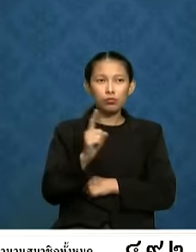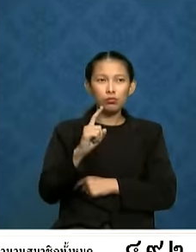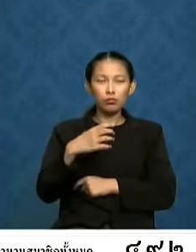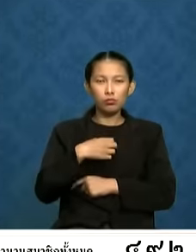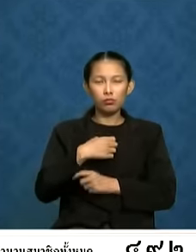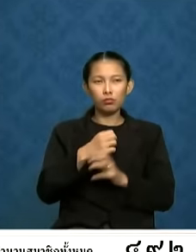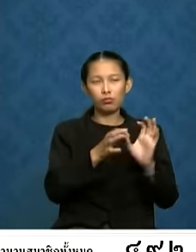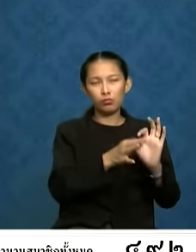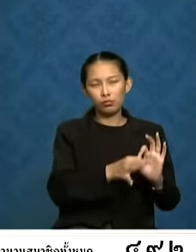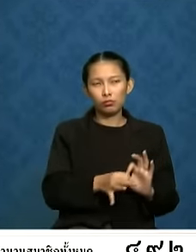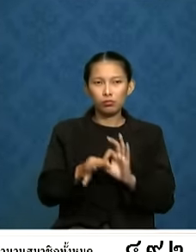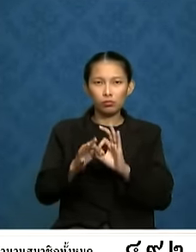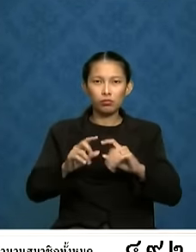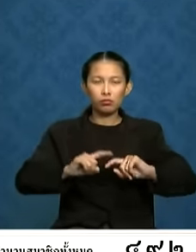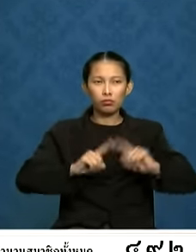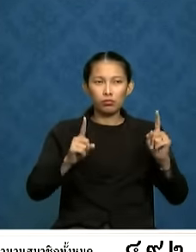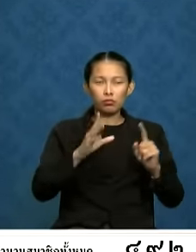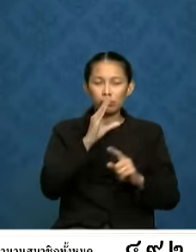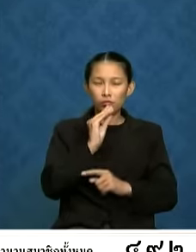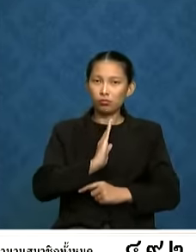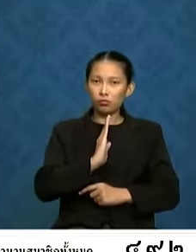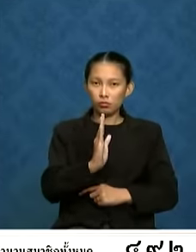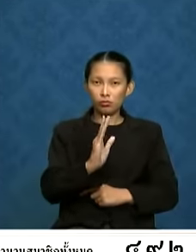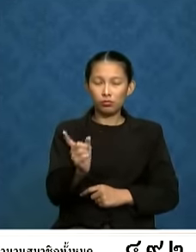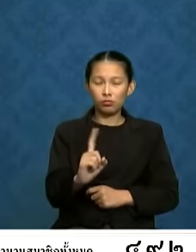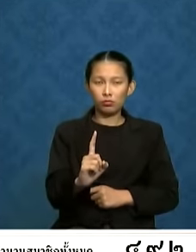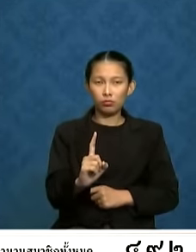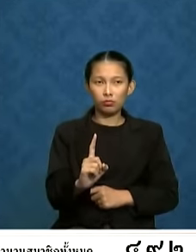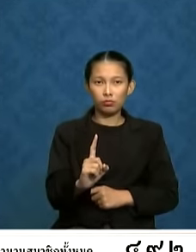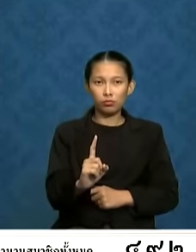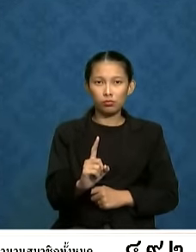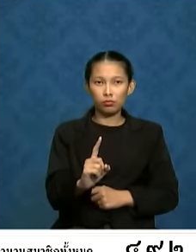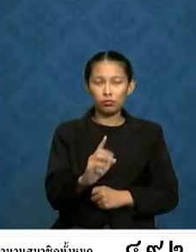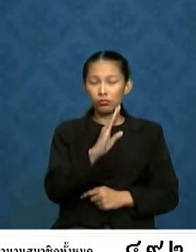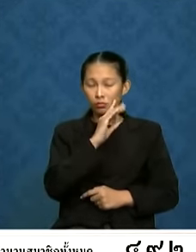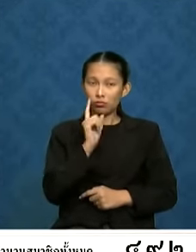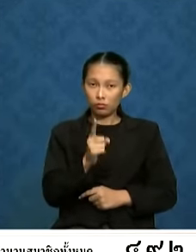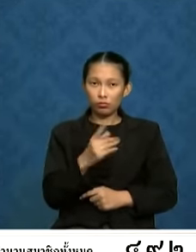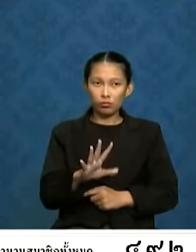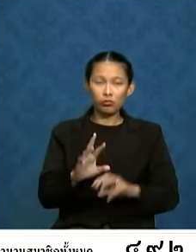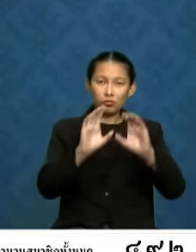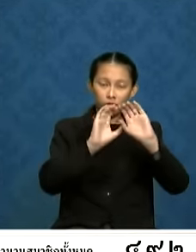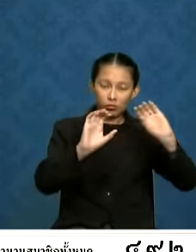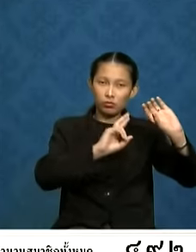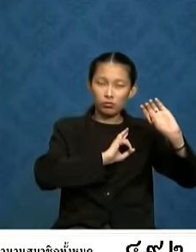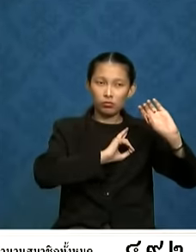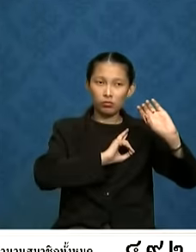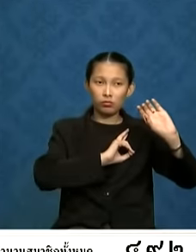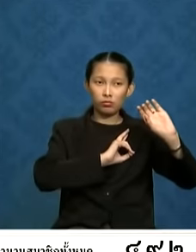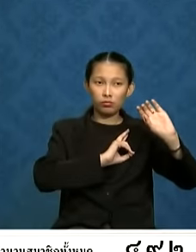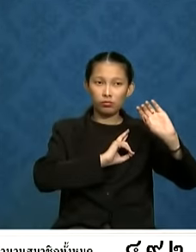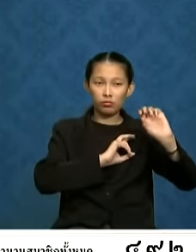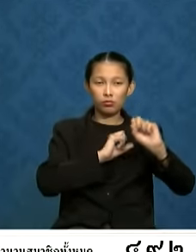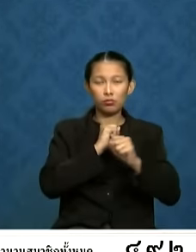มันผูกพันนะครับแต่ว่าพูดกันตรงไปตรงมาว่าถึงเวลาเอาเข้าจริงนะครับรัฐบาลเองนะครับก็